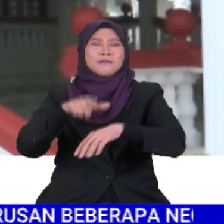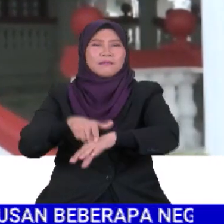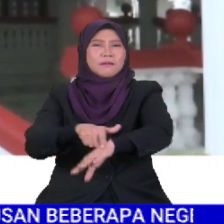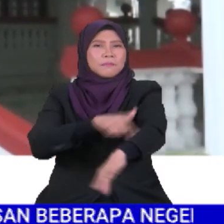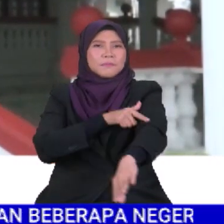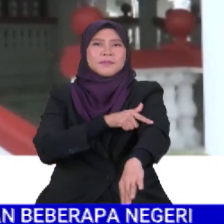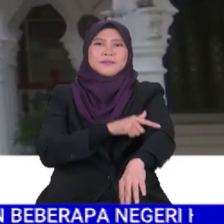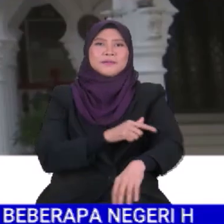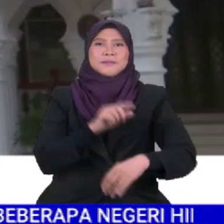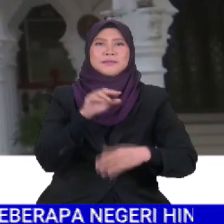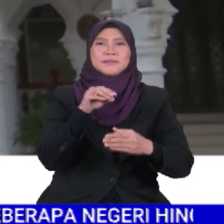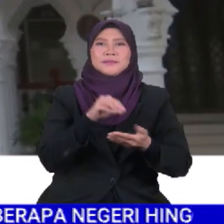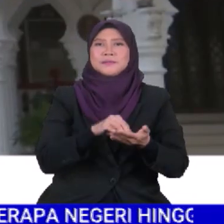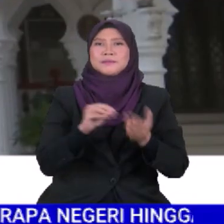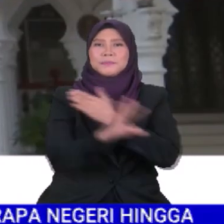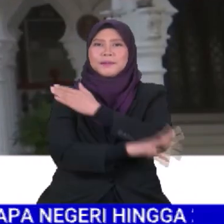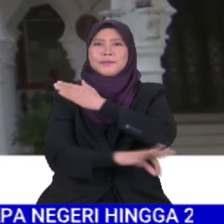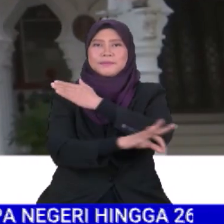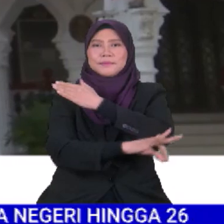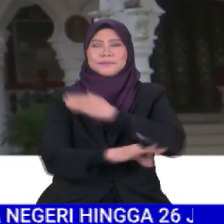dalam Negeri Sembilan.